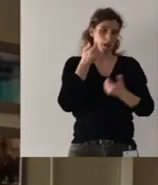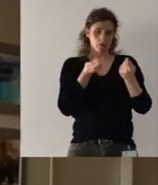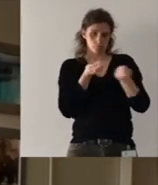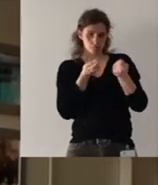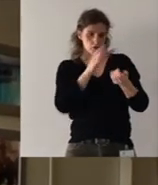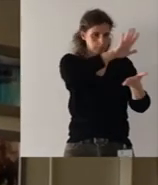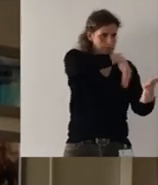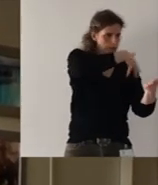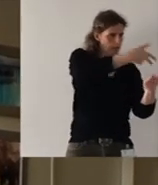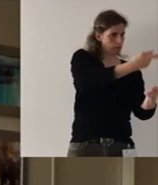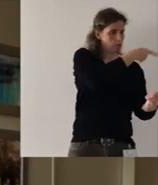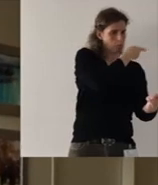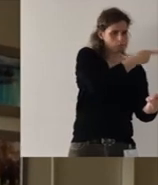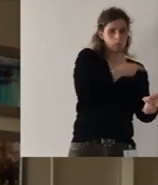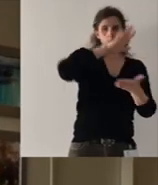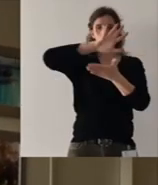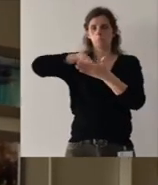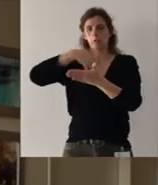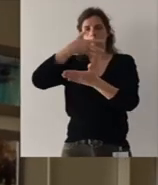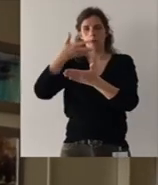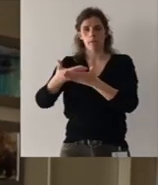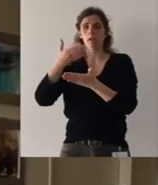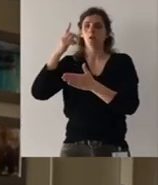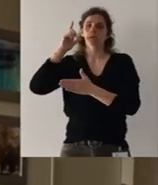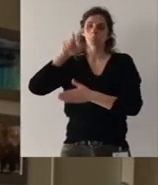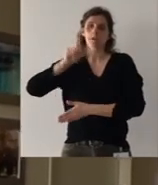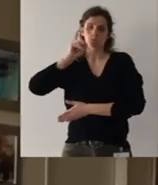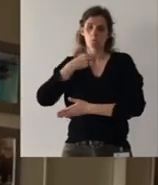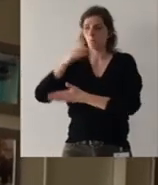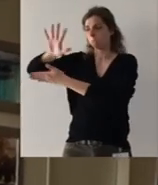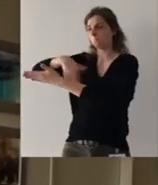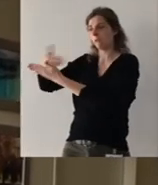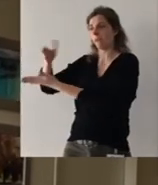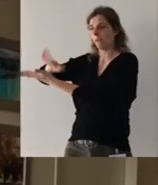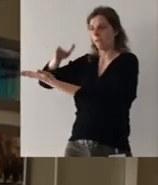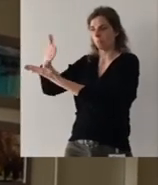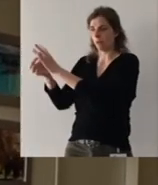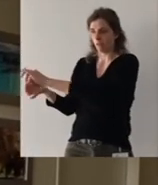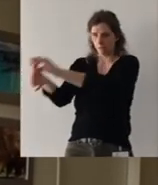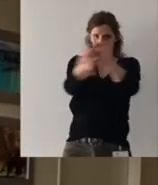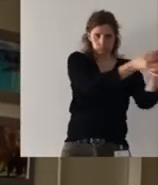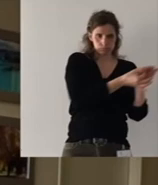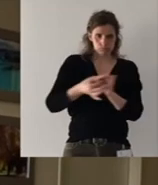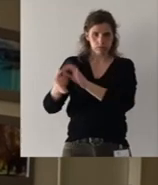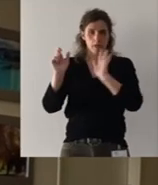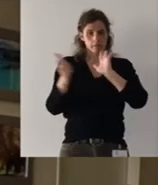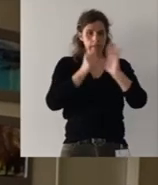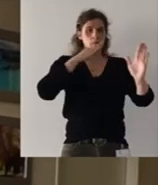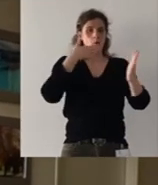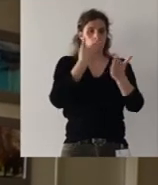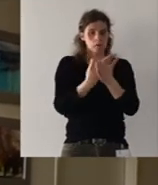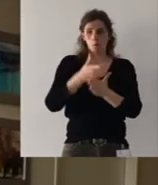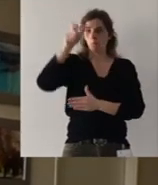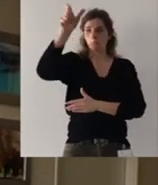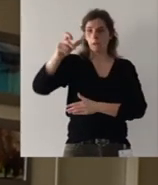coordination qui gère justement le planning entre le médecin, la personne sourde et le planning de l'interprète pour que ce jour-là la